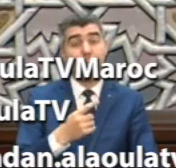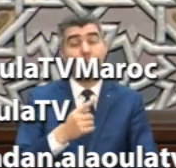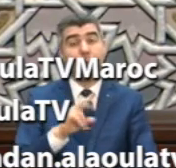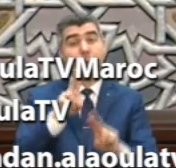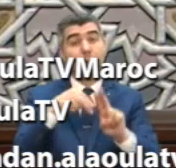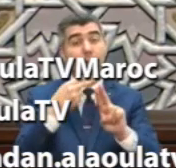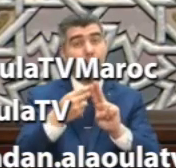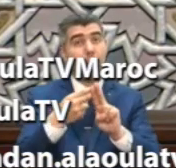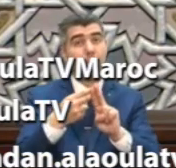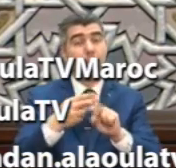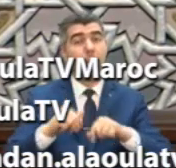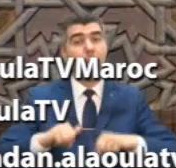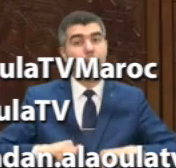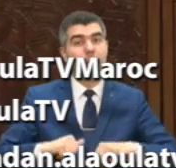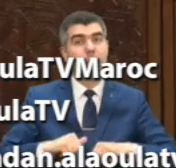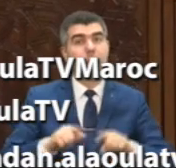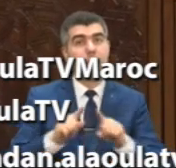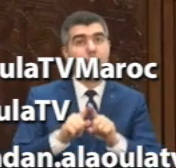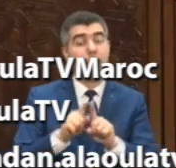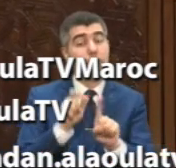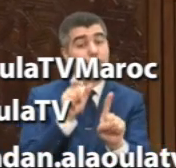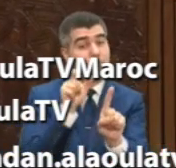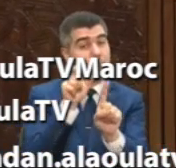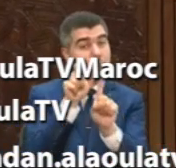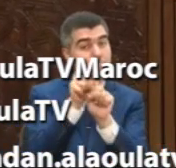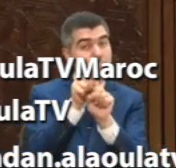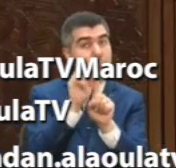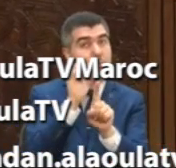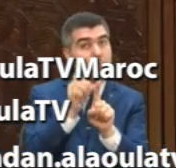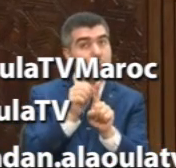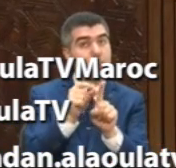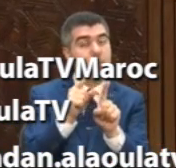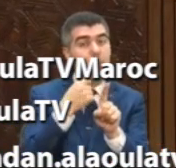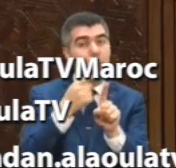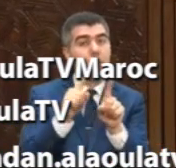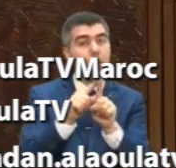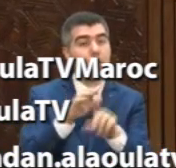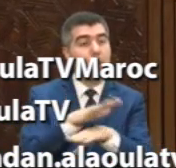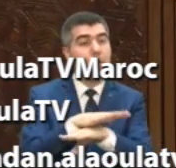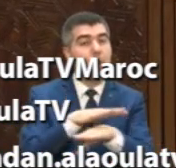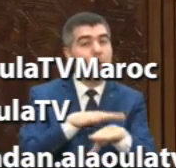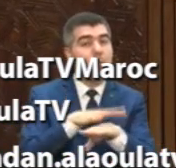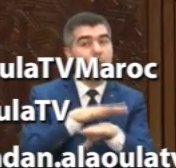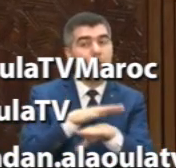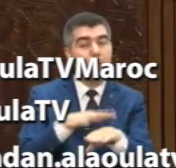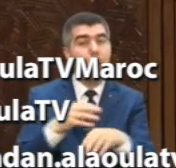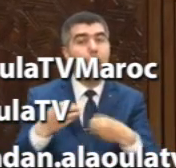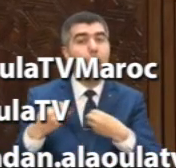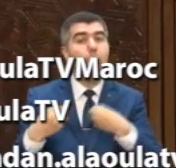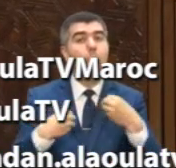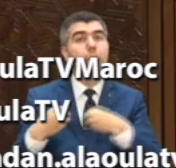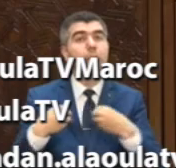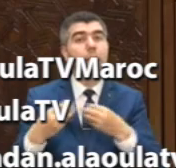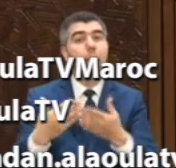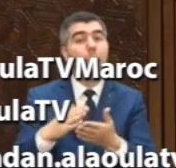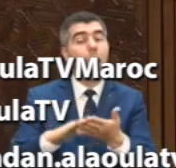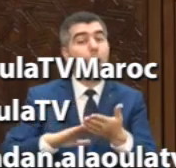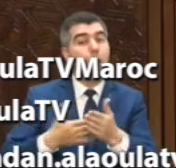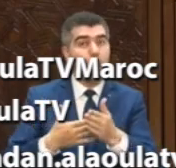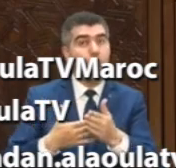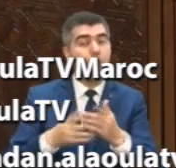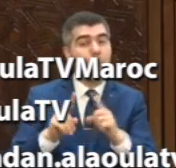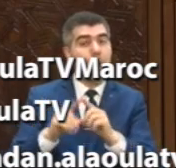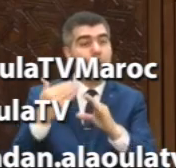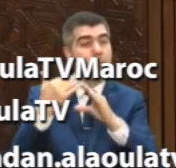شخصيا واكبت هذه العملية أكاديمية بأكاديمية باش الجميع يتموا باش